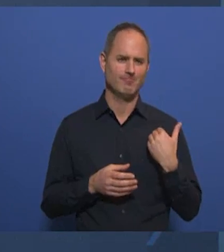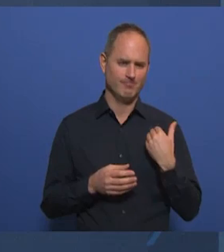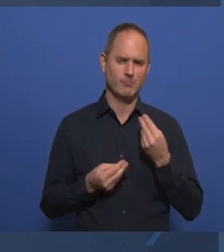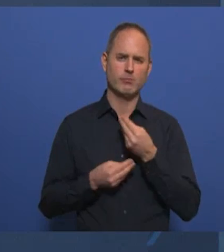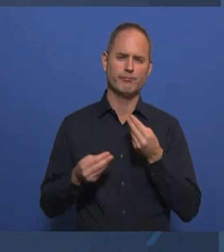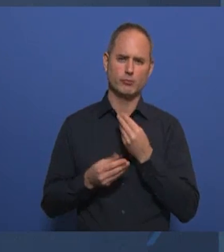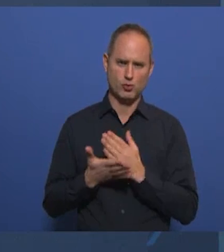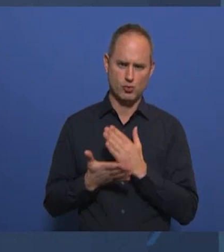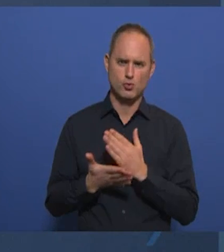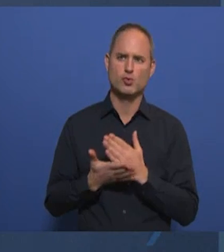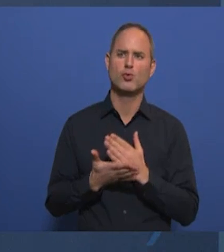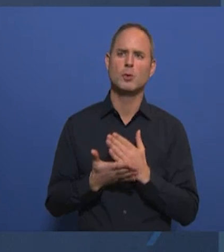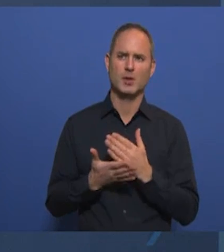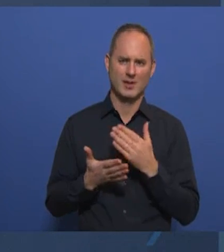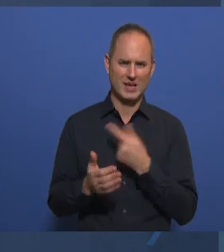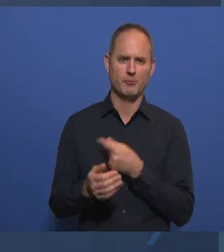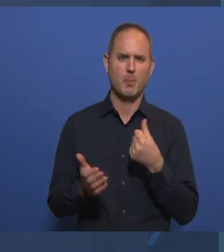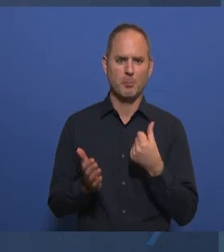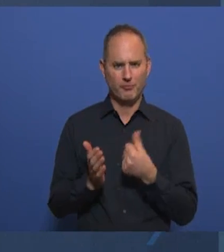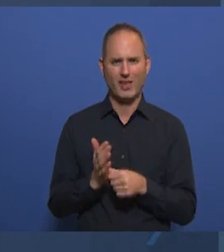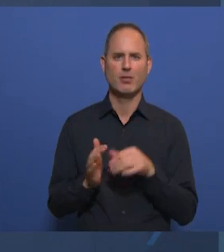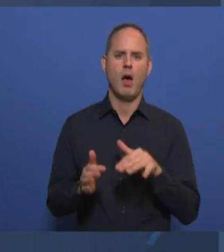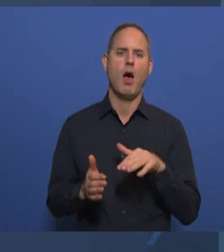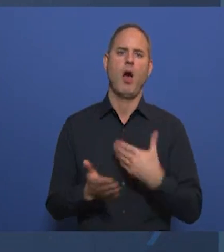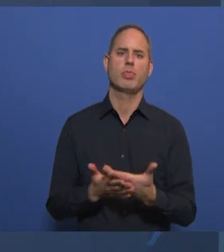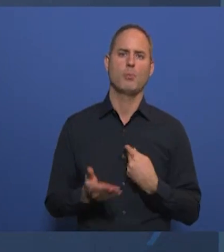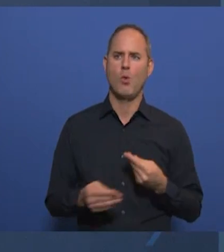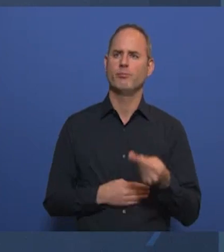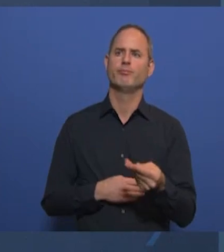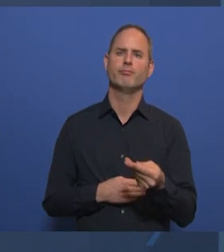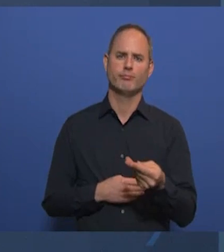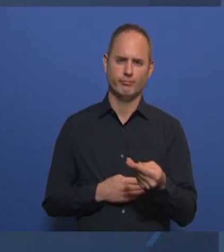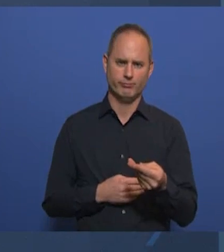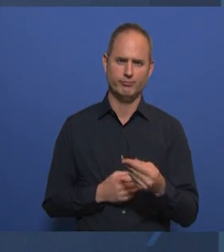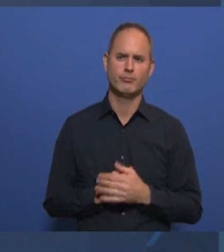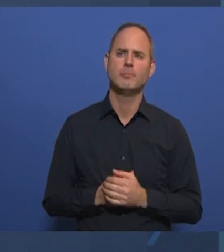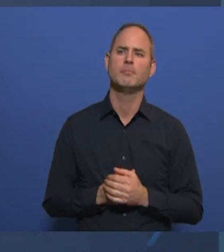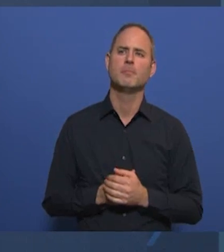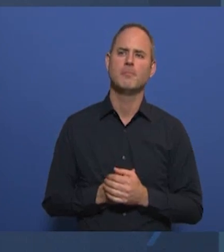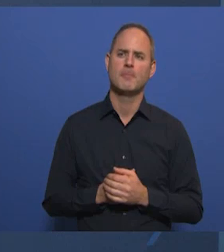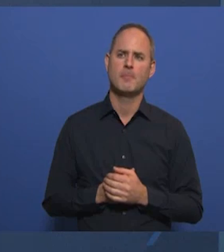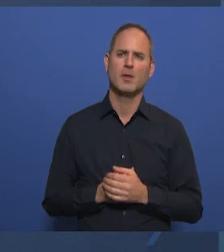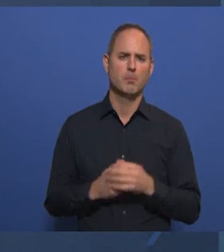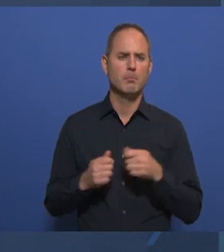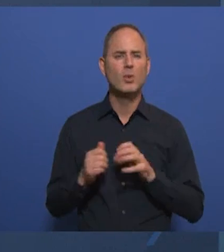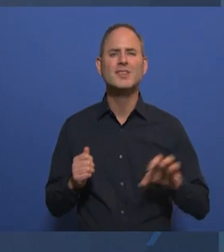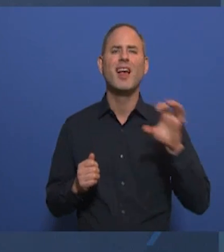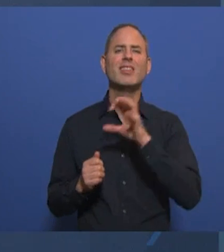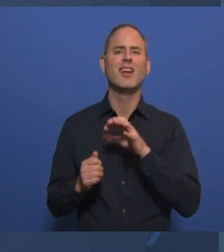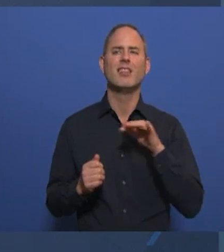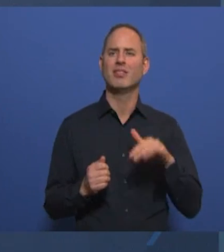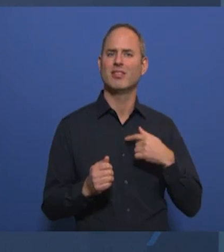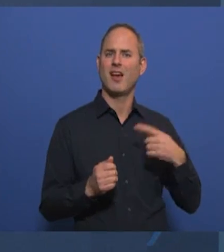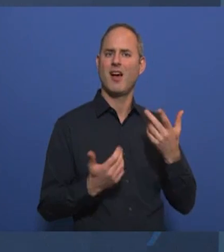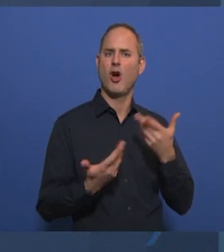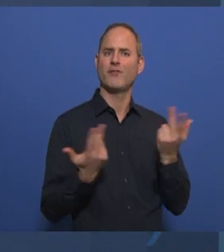Impfpflicht angeboten, denn die Länder werden ja vermutlich bei der Umsetzung eine wichtige Rolle spielen müssen. Ich bin dem Bundeskanzler